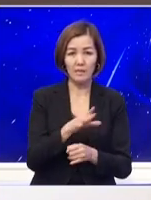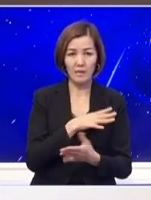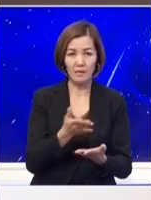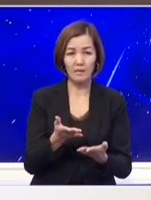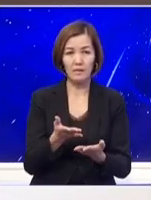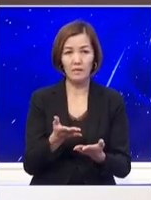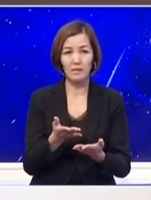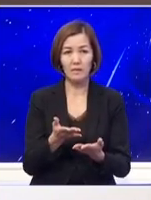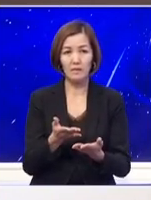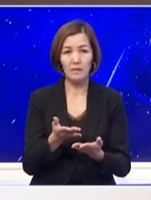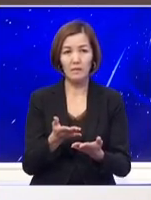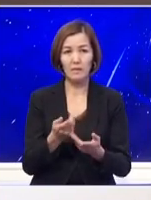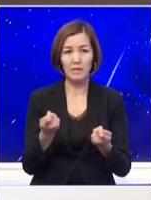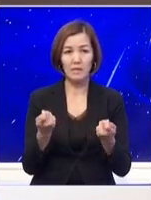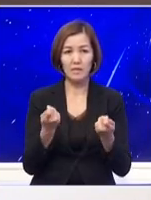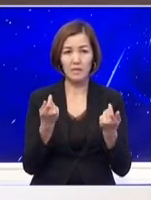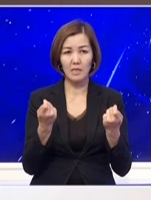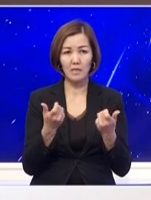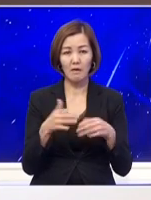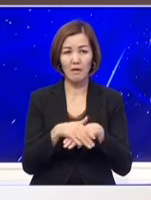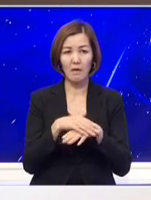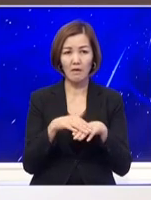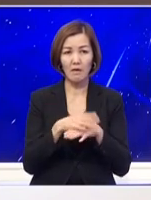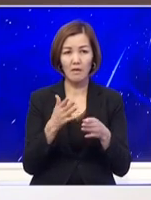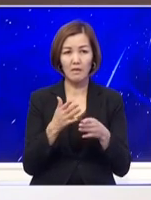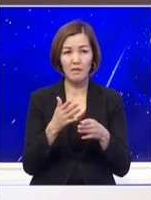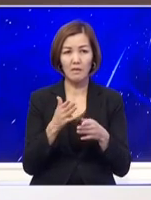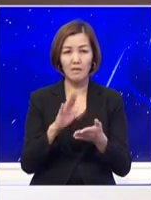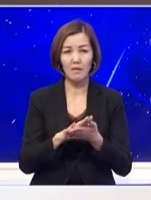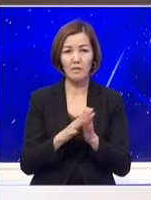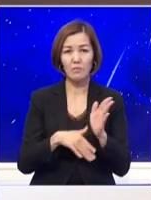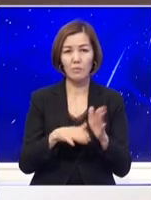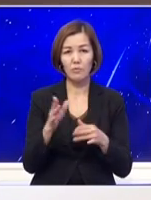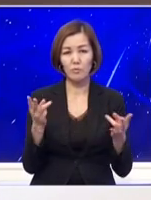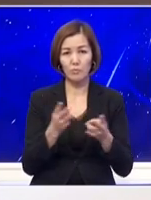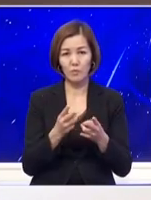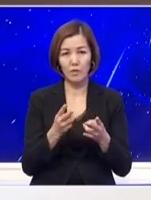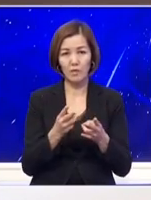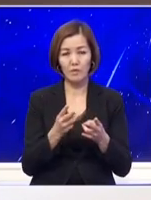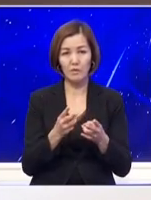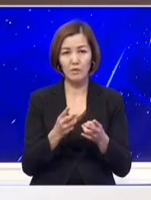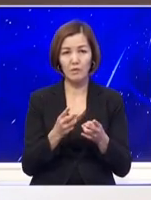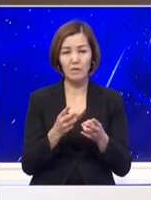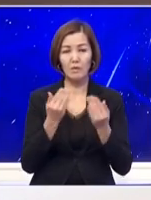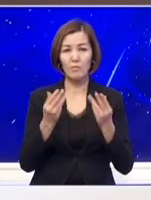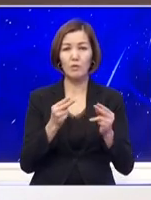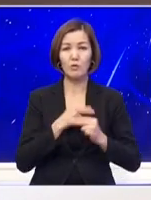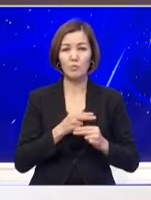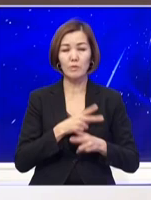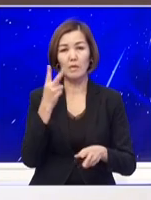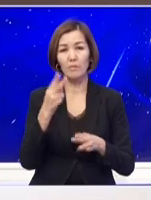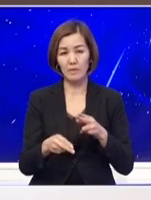қазылғаннан кейін кішкене халыққа өзі ыңғайсыз болады. Биыл сол жұмыстарымды